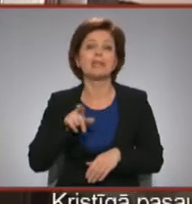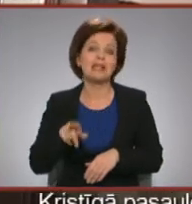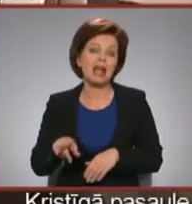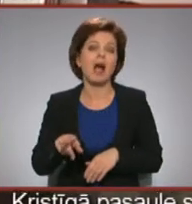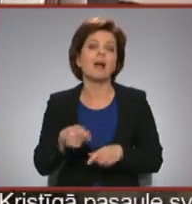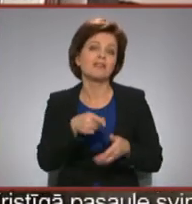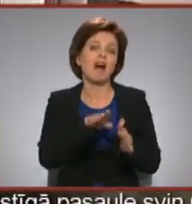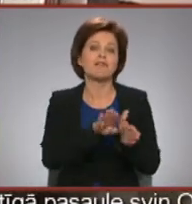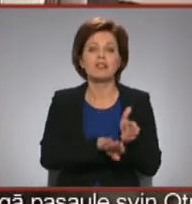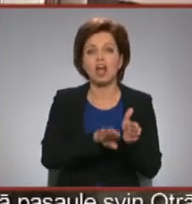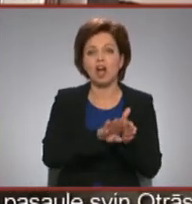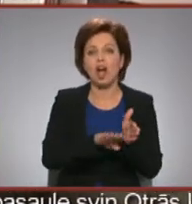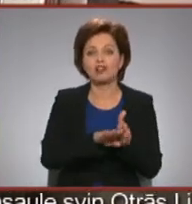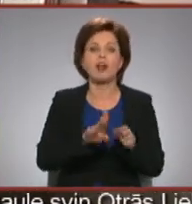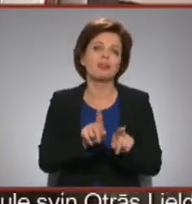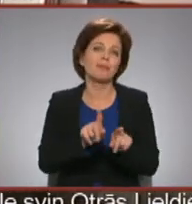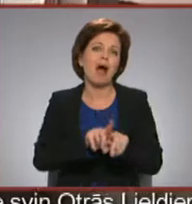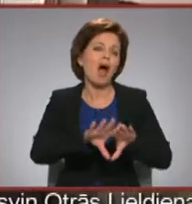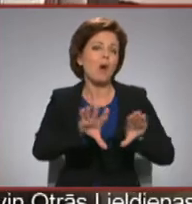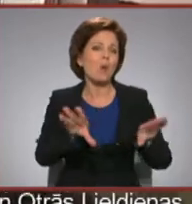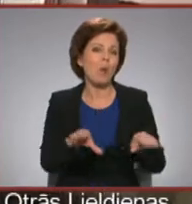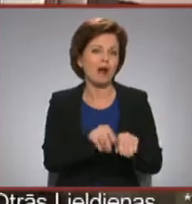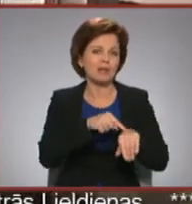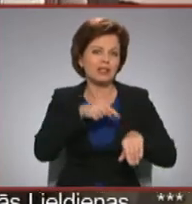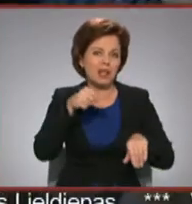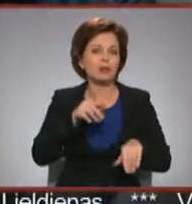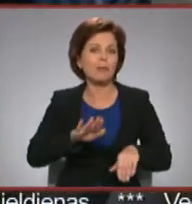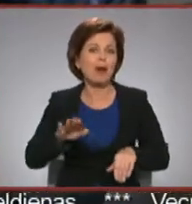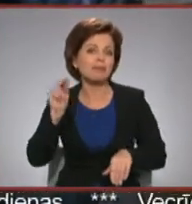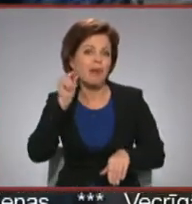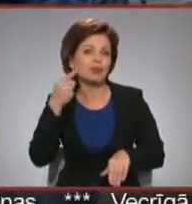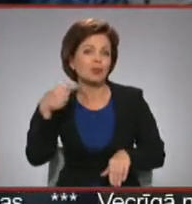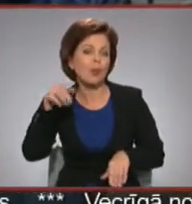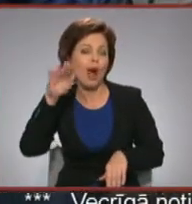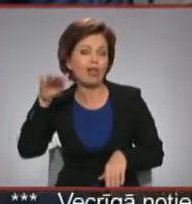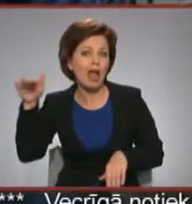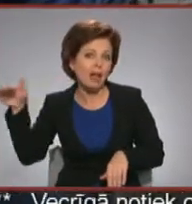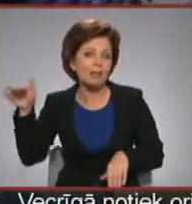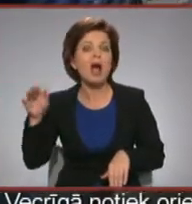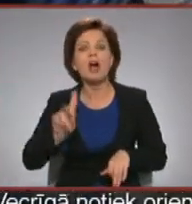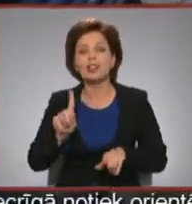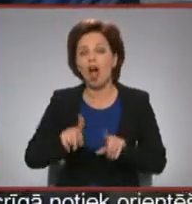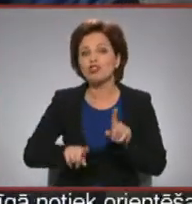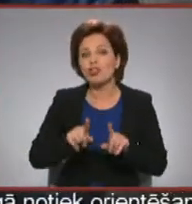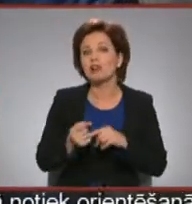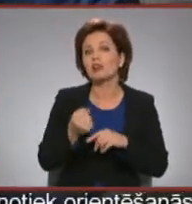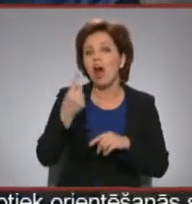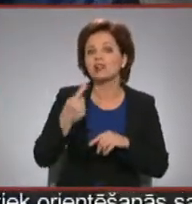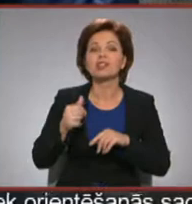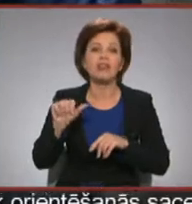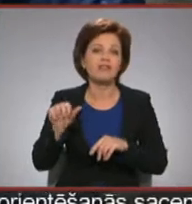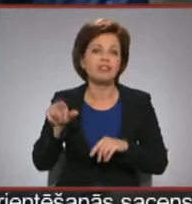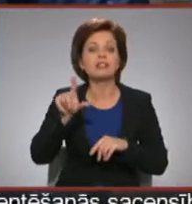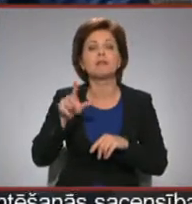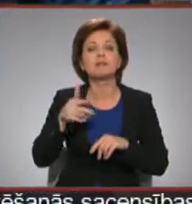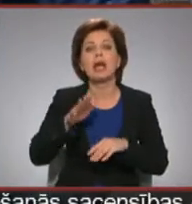vienkārši tā kā kopības sajūta, un mazie mācās no lielajiem. Nereti gadoties arī tā, ka vispirms bērns